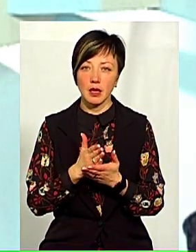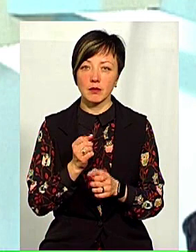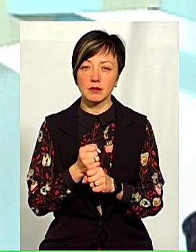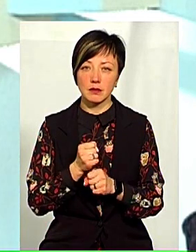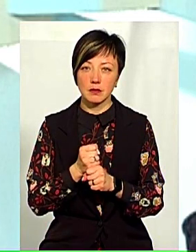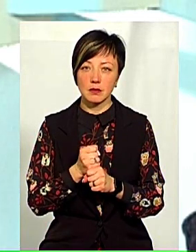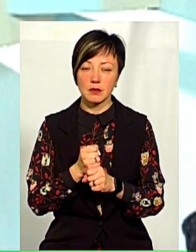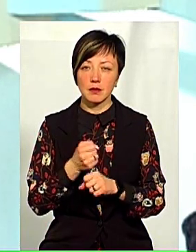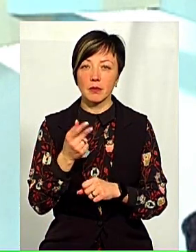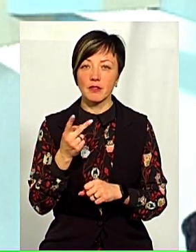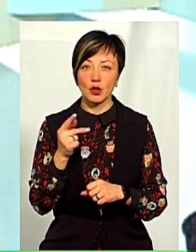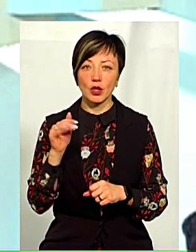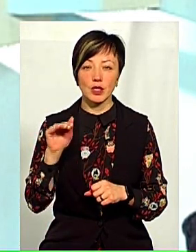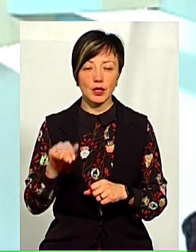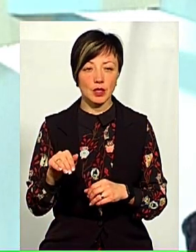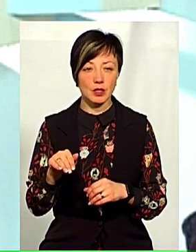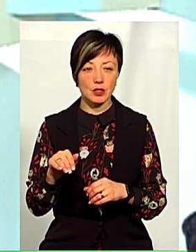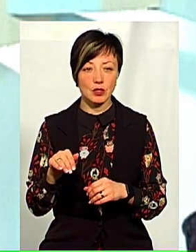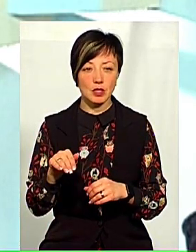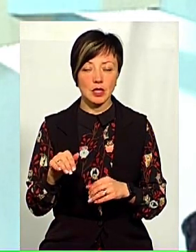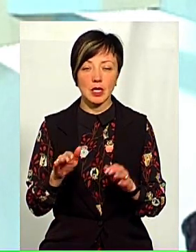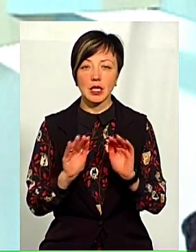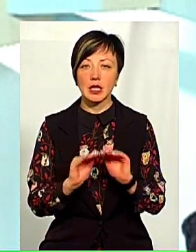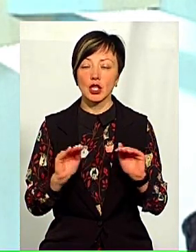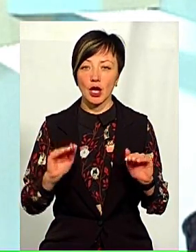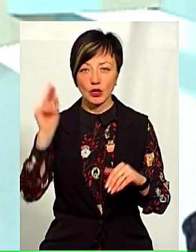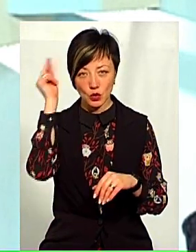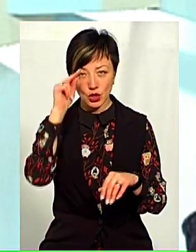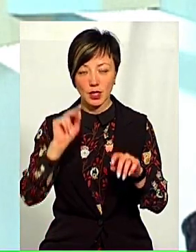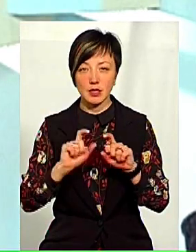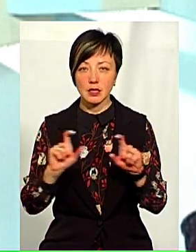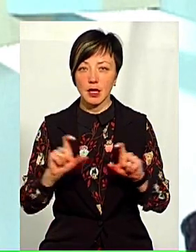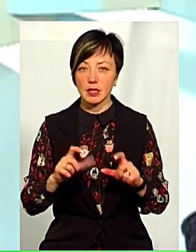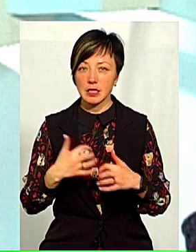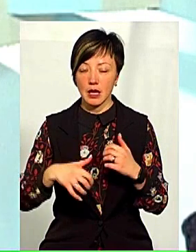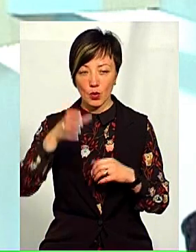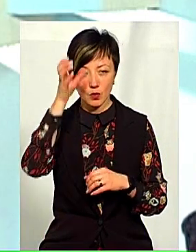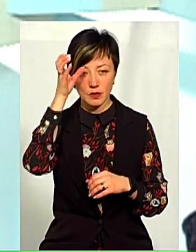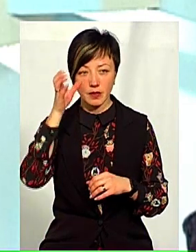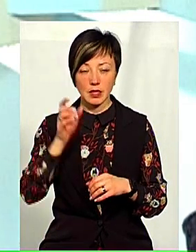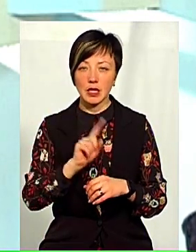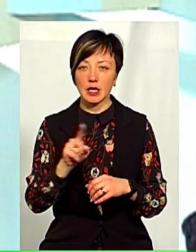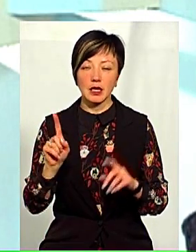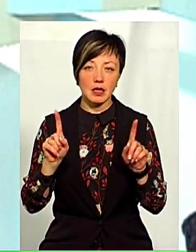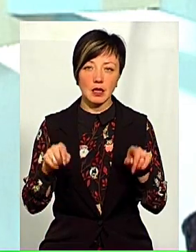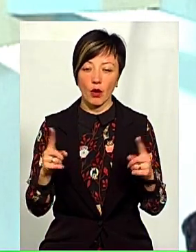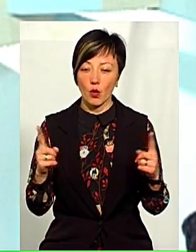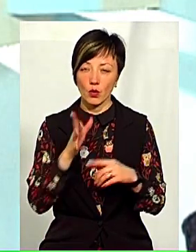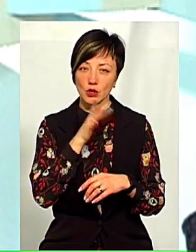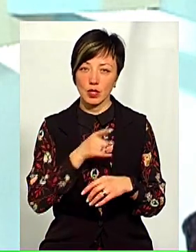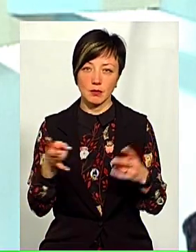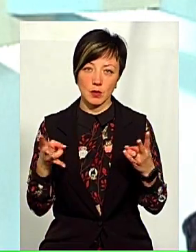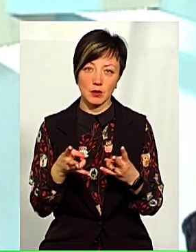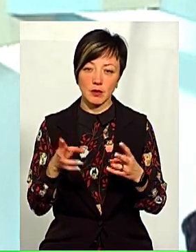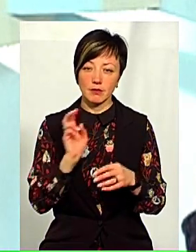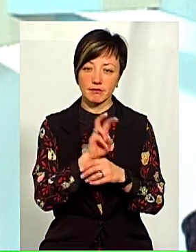функціонують майже 1500 тільки дитячих, дошкільних і закладів середньої освіти. І їх в найкоротший час потрібно всі